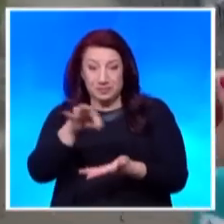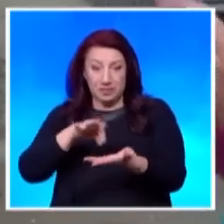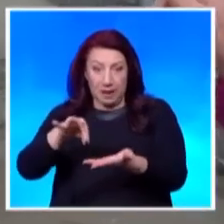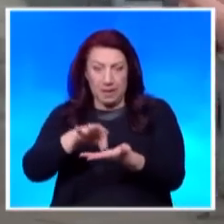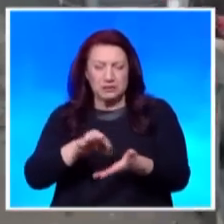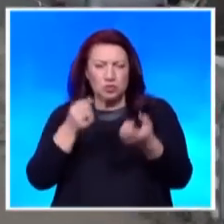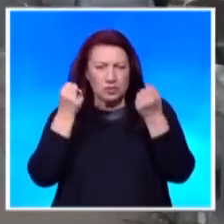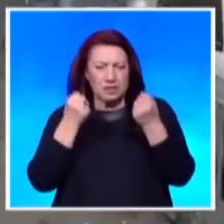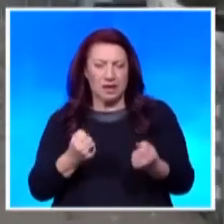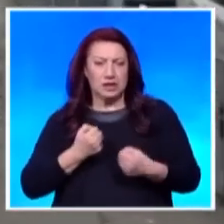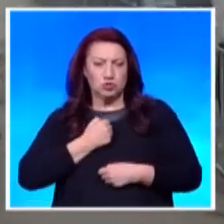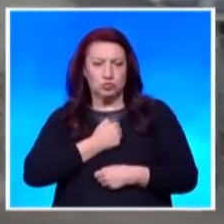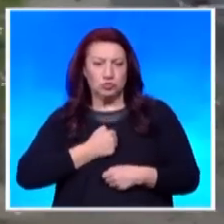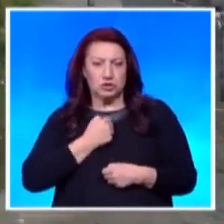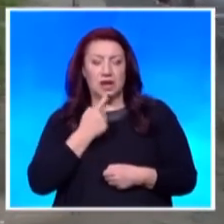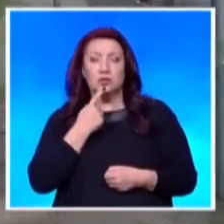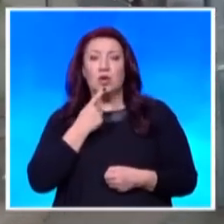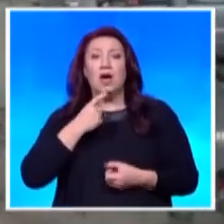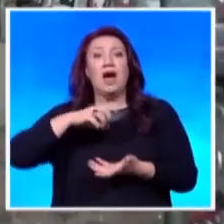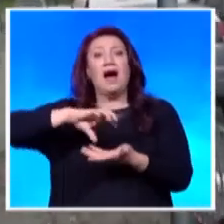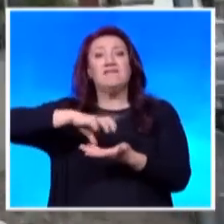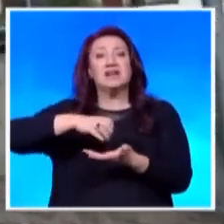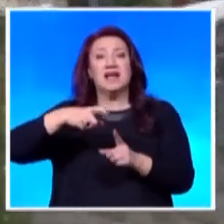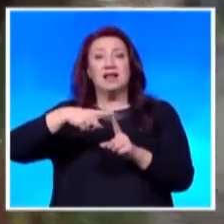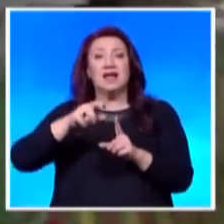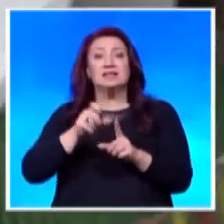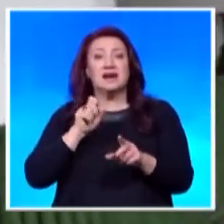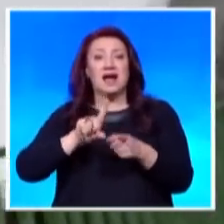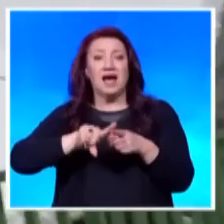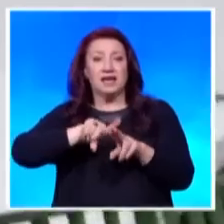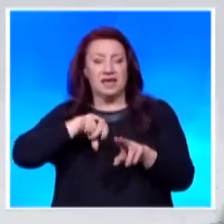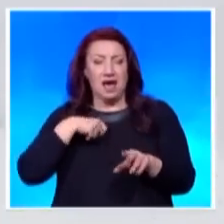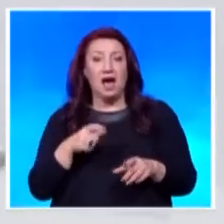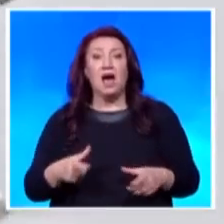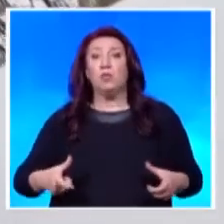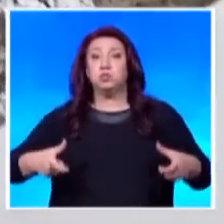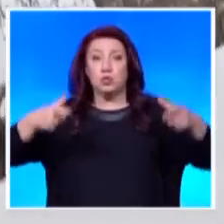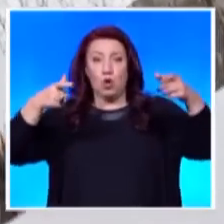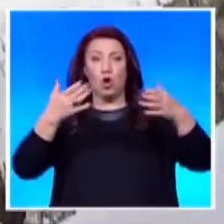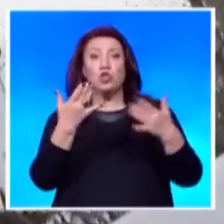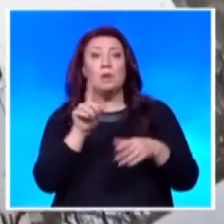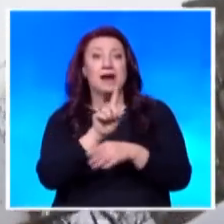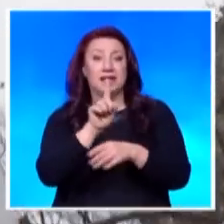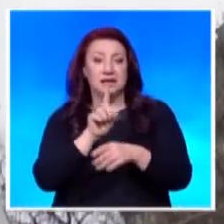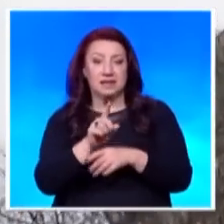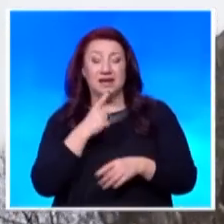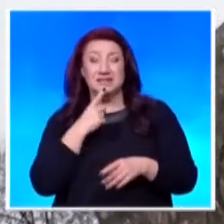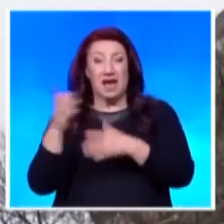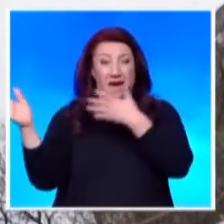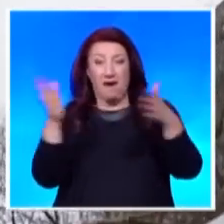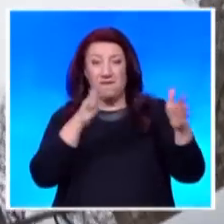места. Жилищен район Тракия, блок 11. Бурният вятър, виждате, е